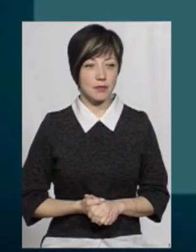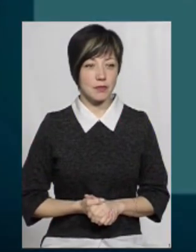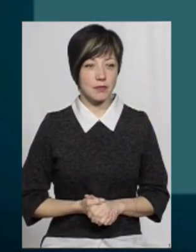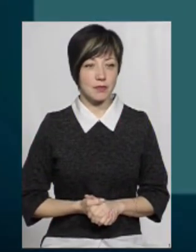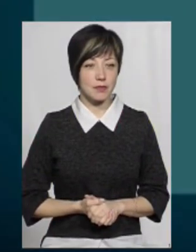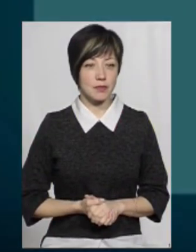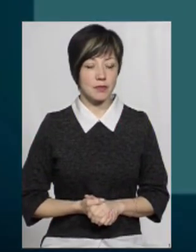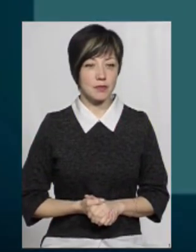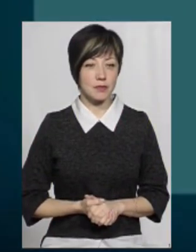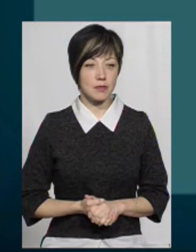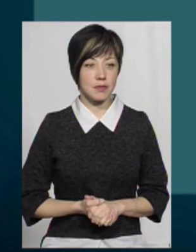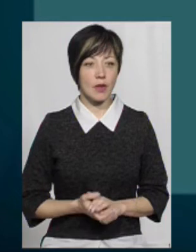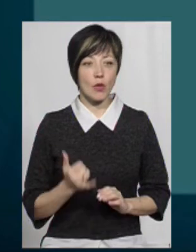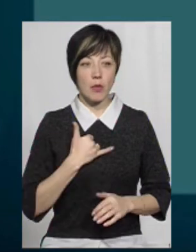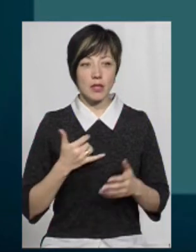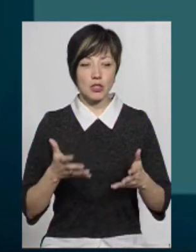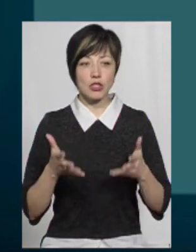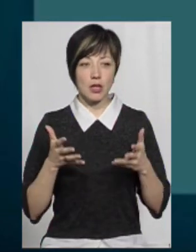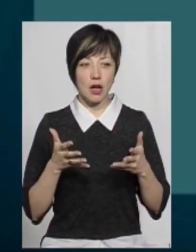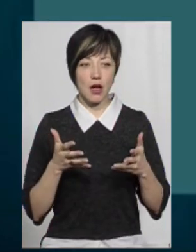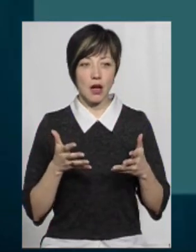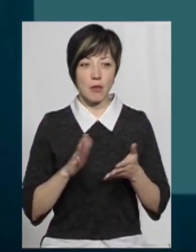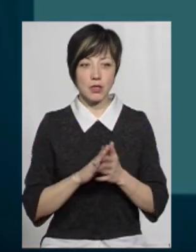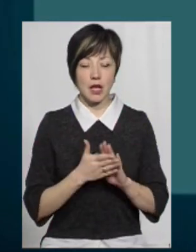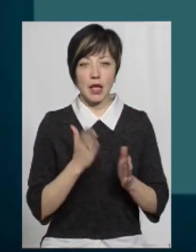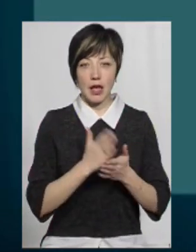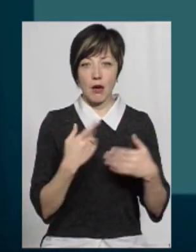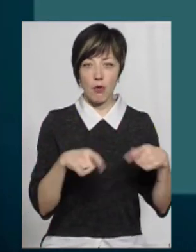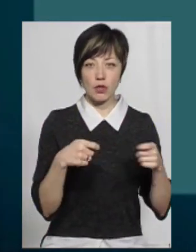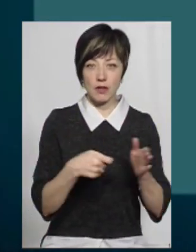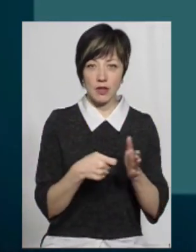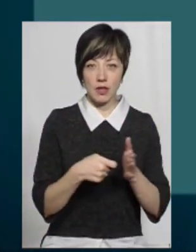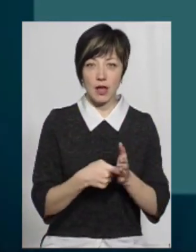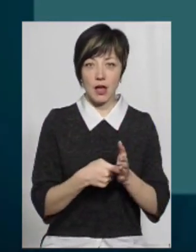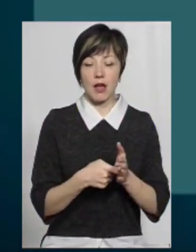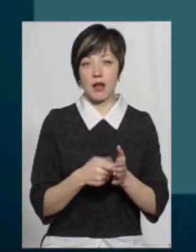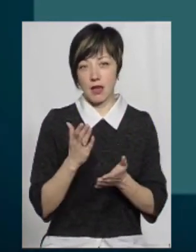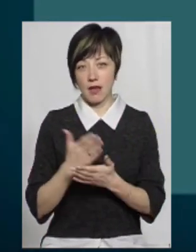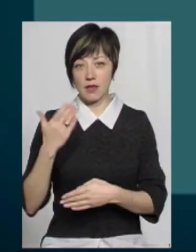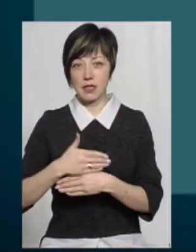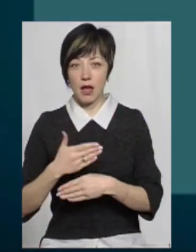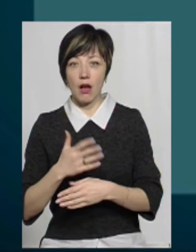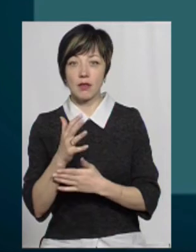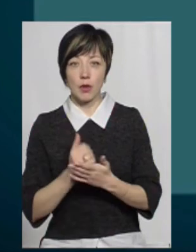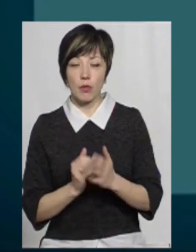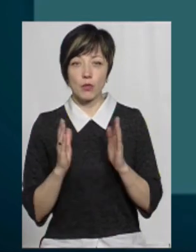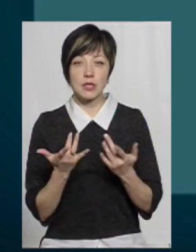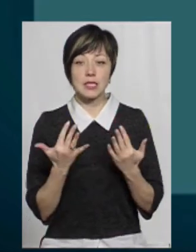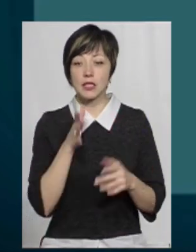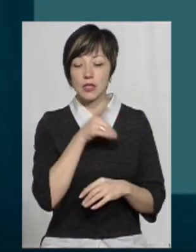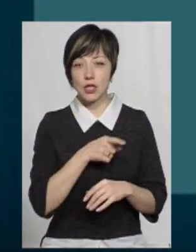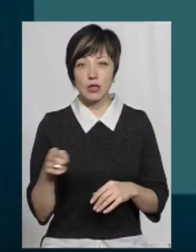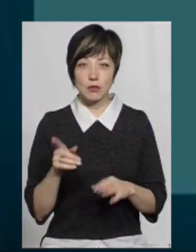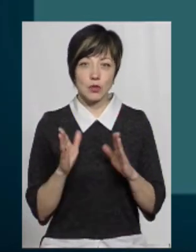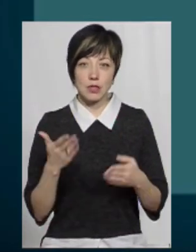У мене дуже чітка позиція. У мене є продажі, є вистава. Немає продажів, сенс її тримати. Тобто вона в нас буде в репертуарі, але наскільки часу ми будемо